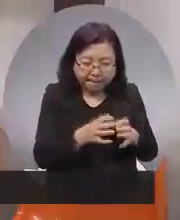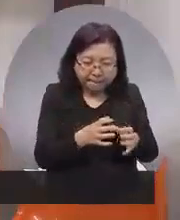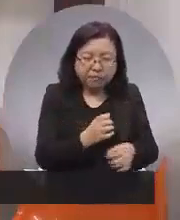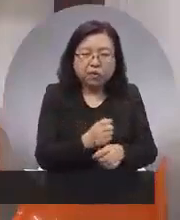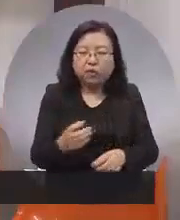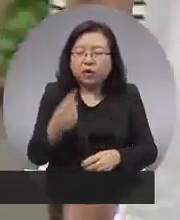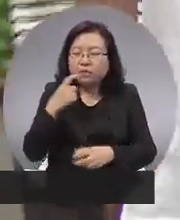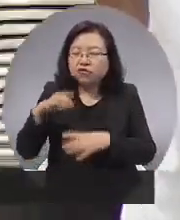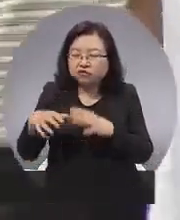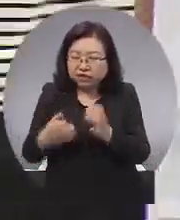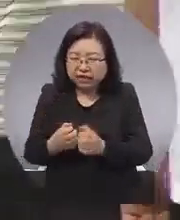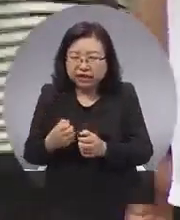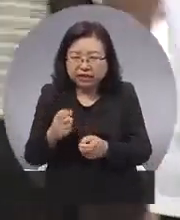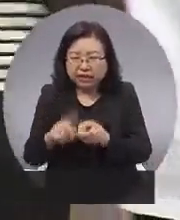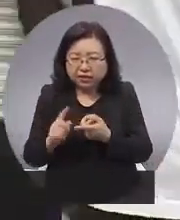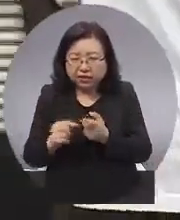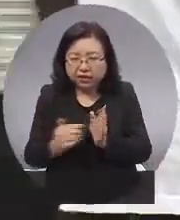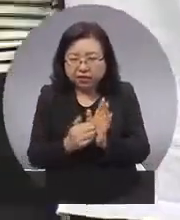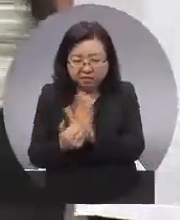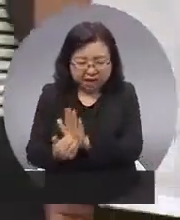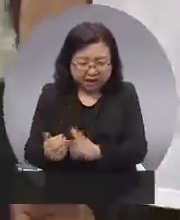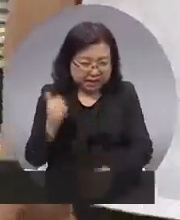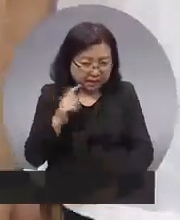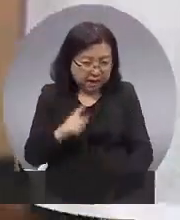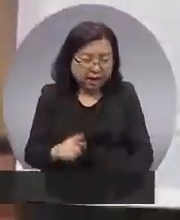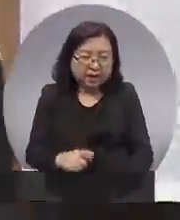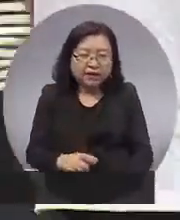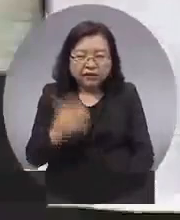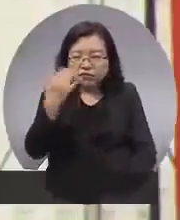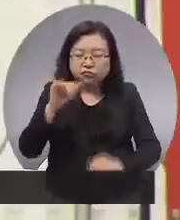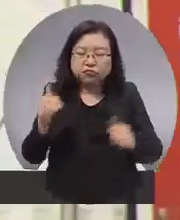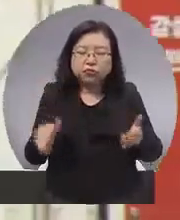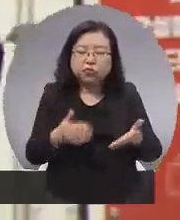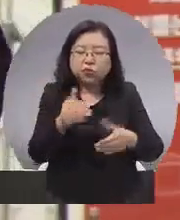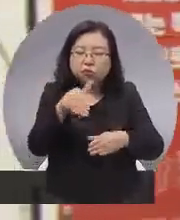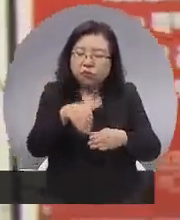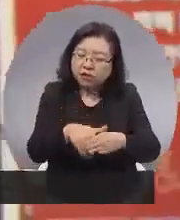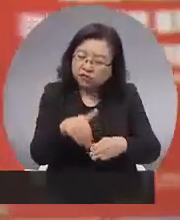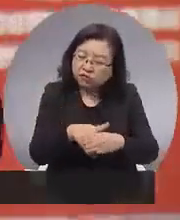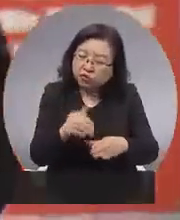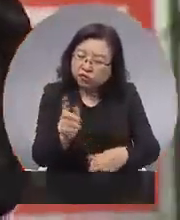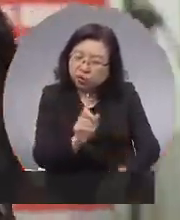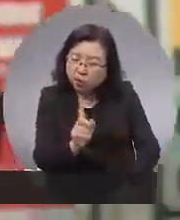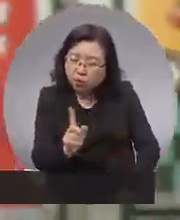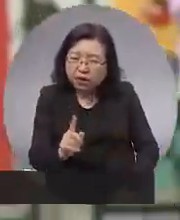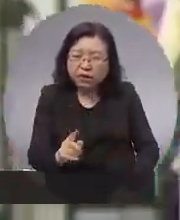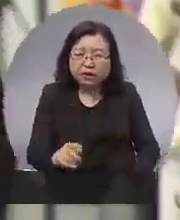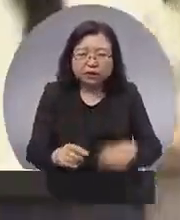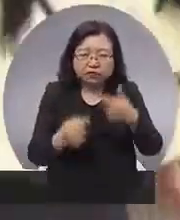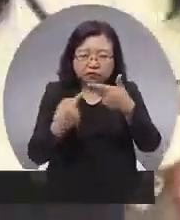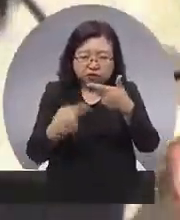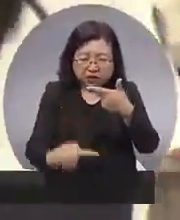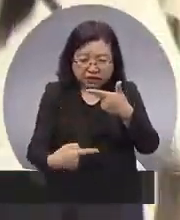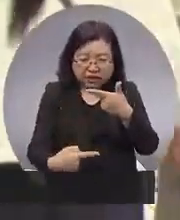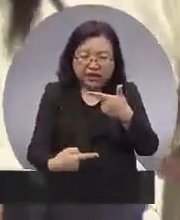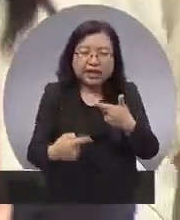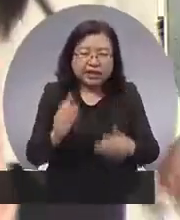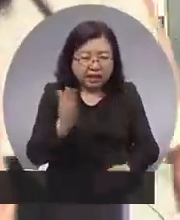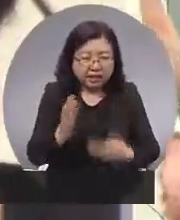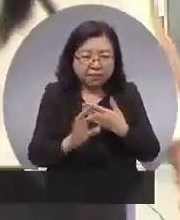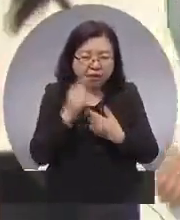외치고 있는데 충북 도민들이 어떤 주장에 동의하는 지린 다음달 1일 본 투표가 끝나면 확인할 수